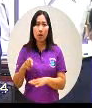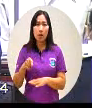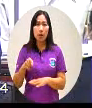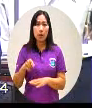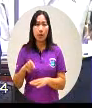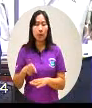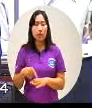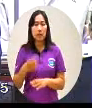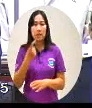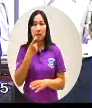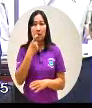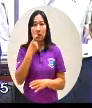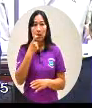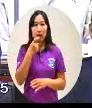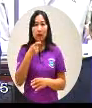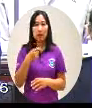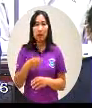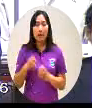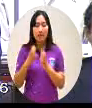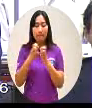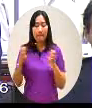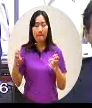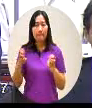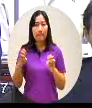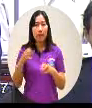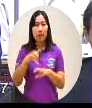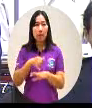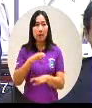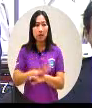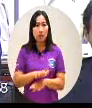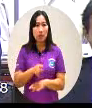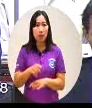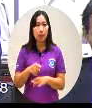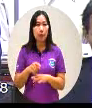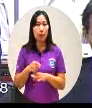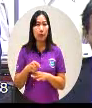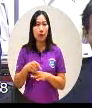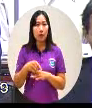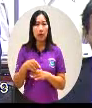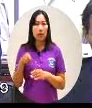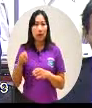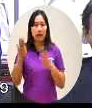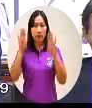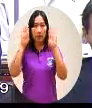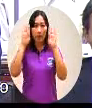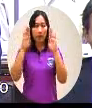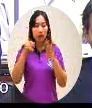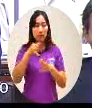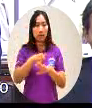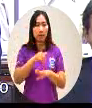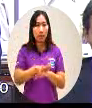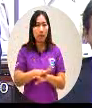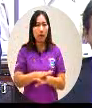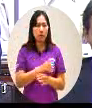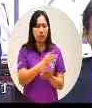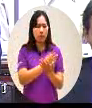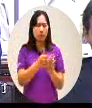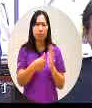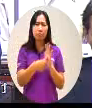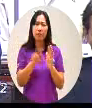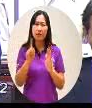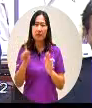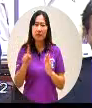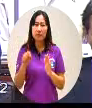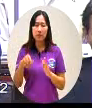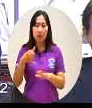热是白线斑蚊跟埃及斑蚊，我们要进一步来了解。那真正这所在足侪是埃及斑蚊还是白线斑蚊？我想